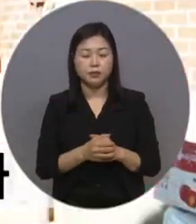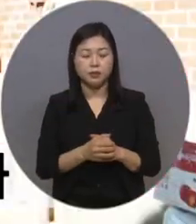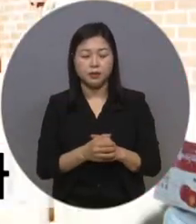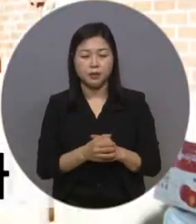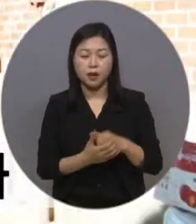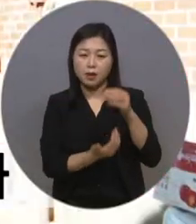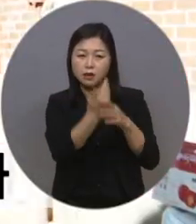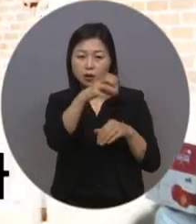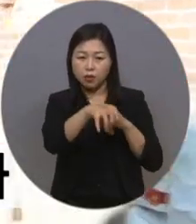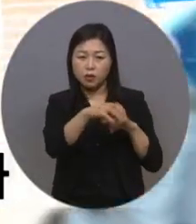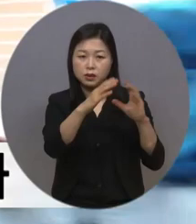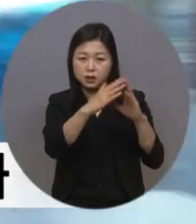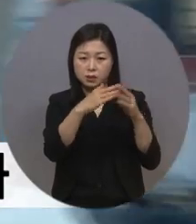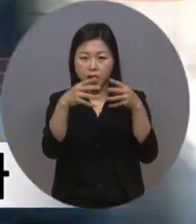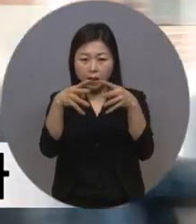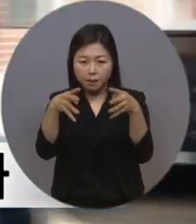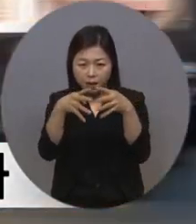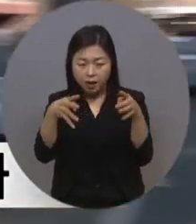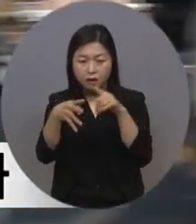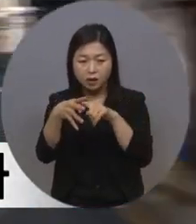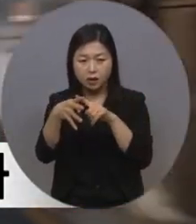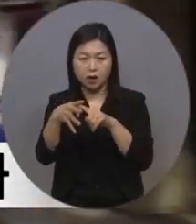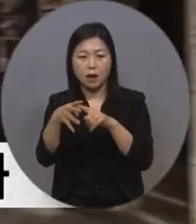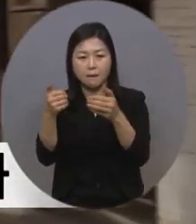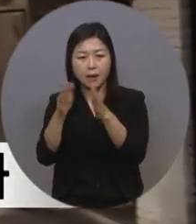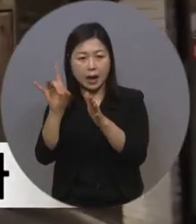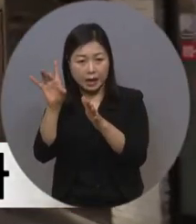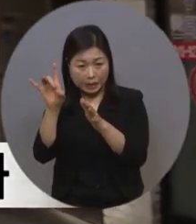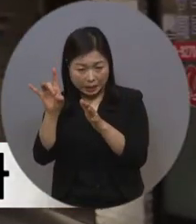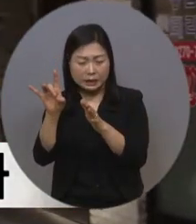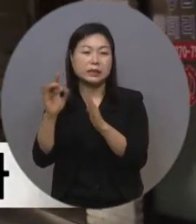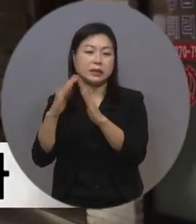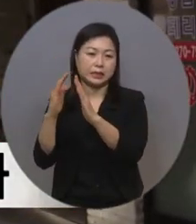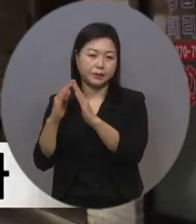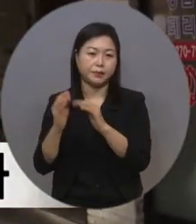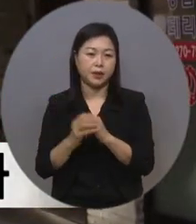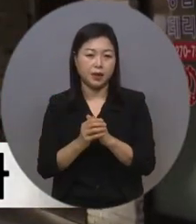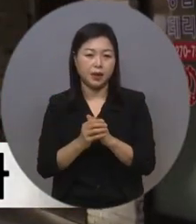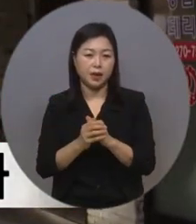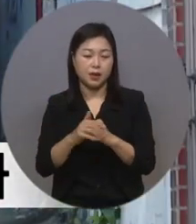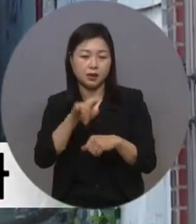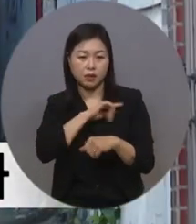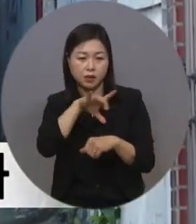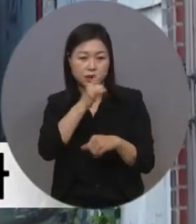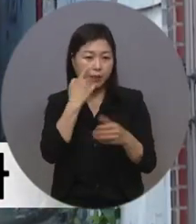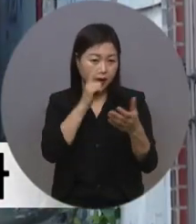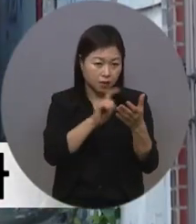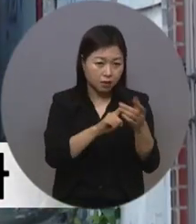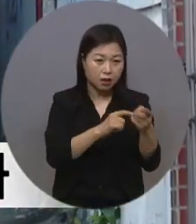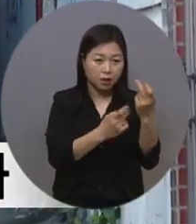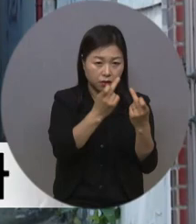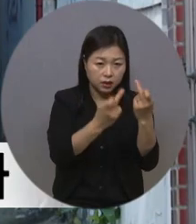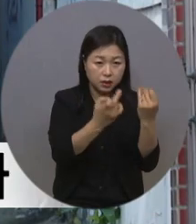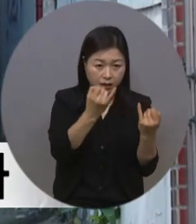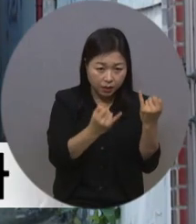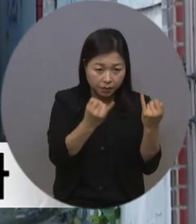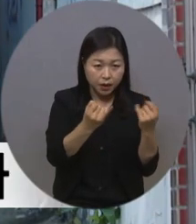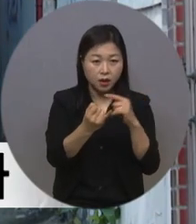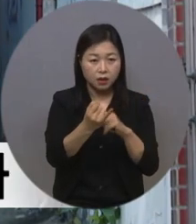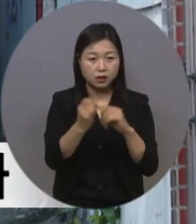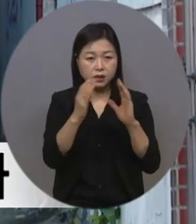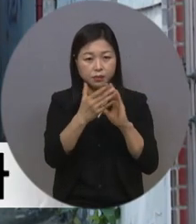장소는 주택, 아파트, 원룸 순이며 최초 발견자는 형제자매와 임대인, 이웃 주민 순으로